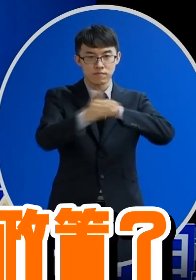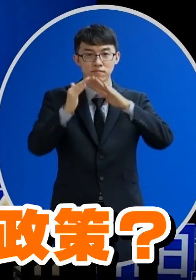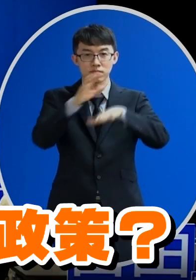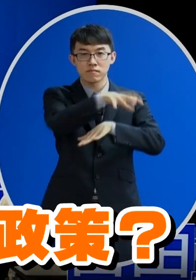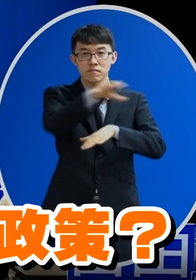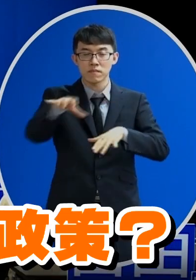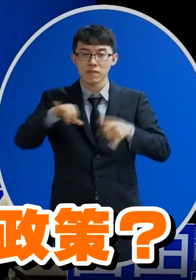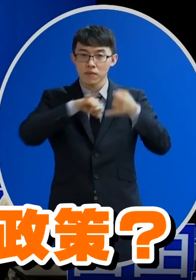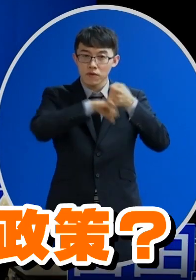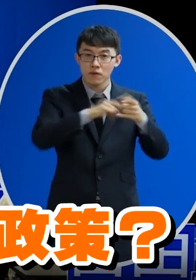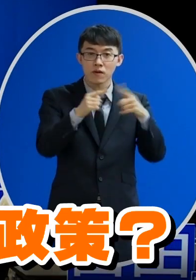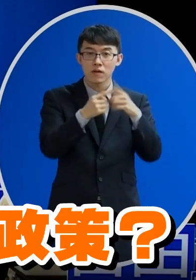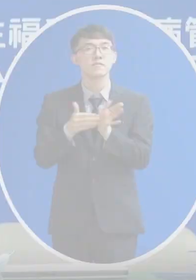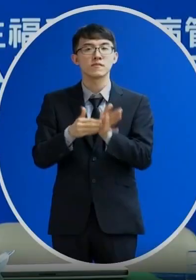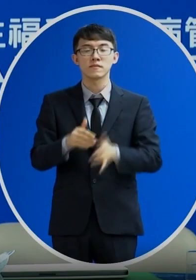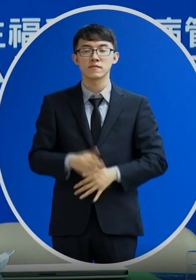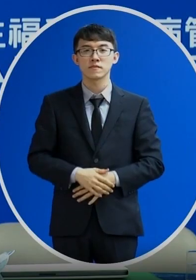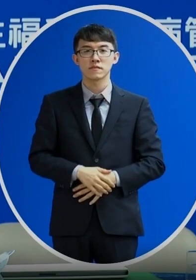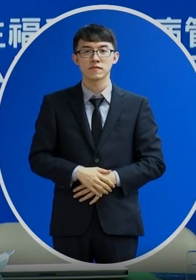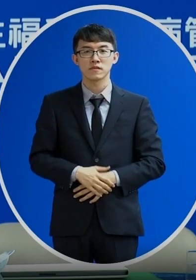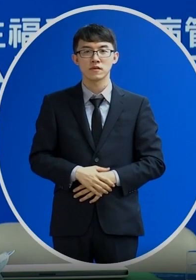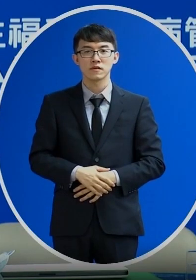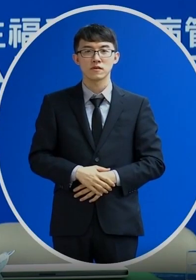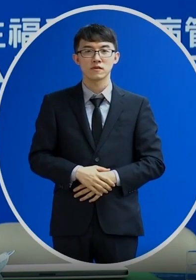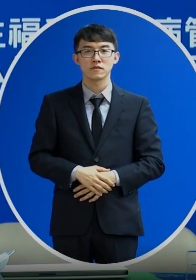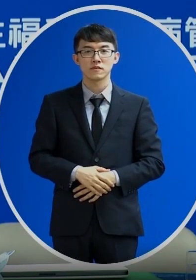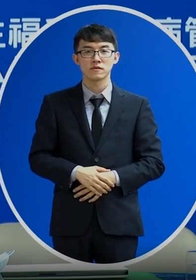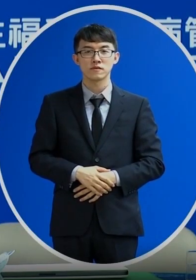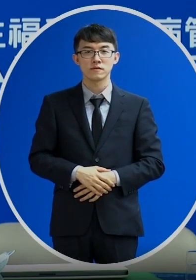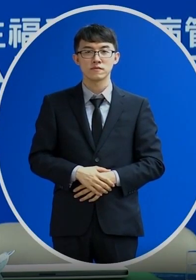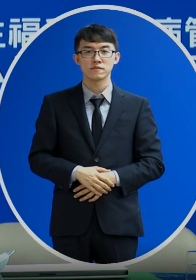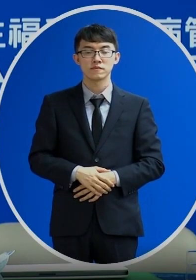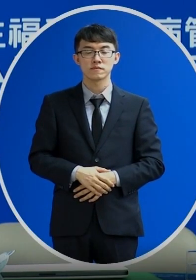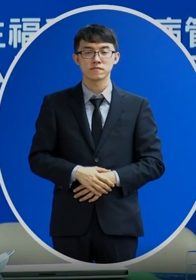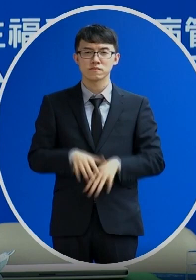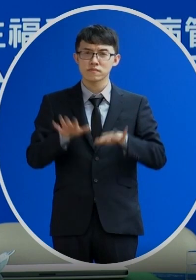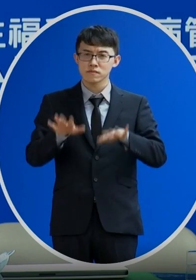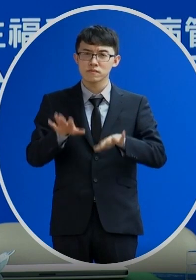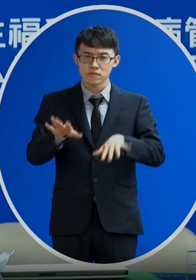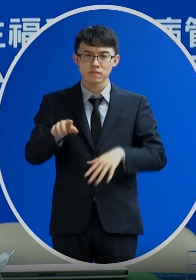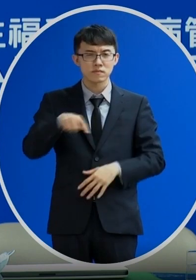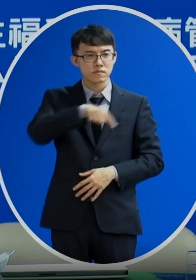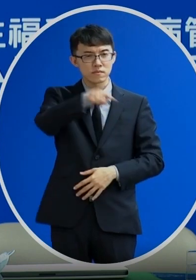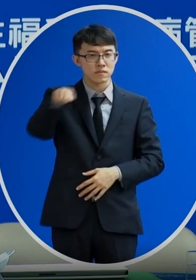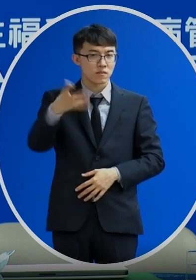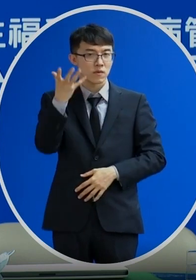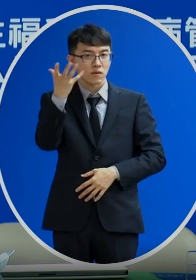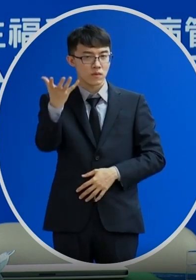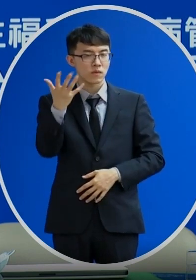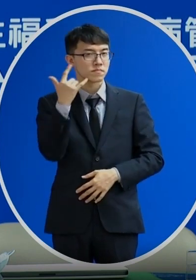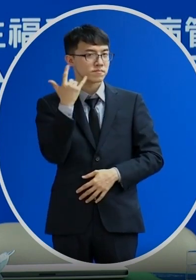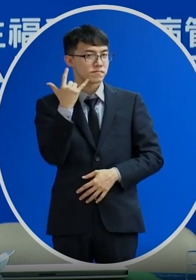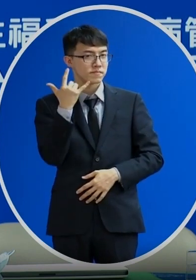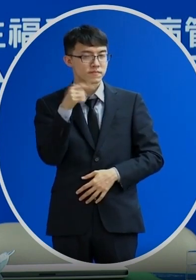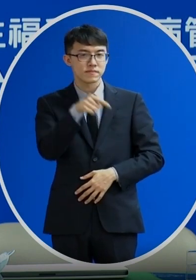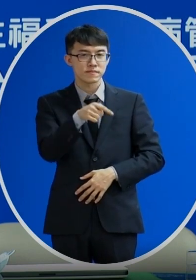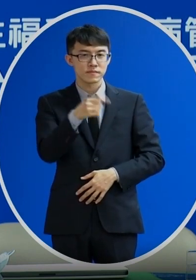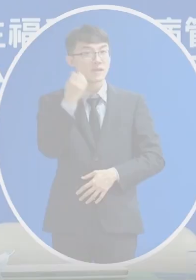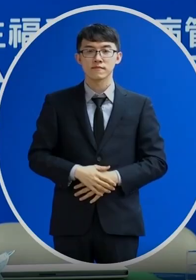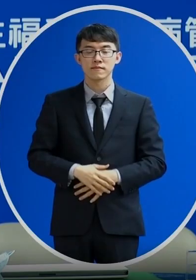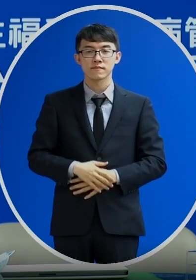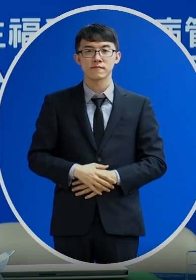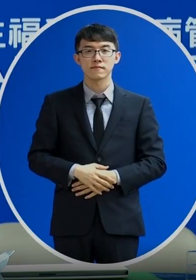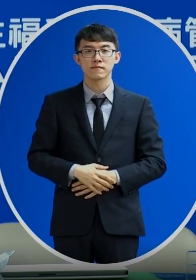佳，会不会有一些催打的政策？ 目前应该是很多的人都在等这个 BA.5 次世代疫苗进